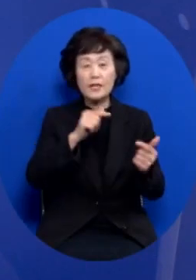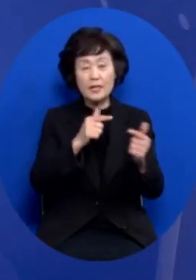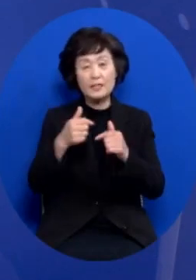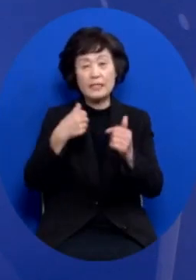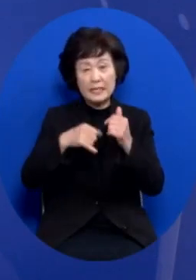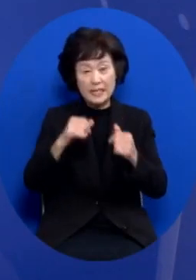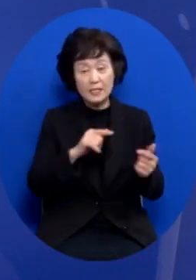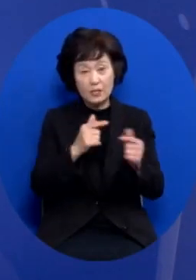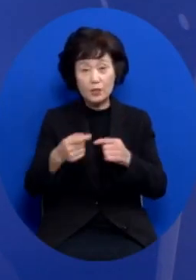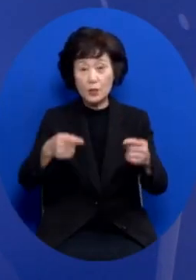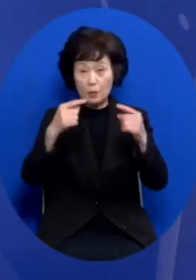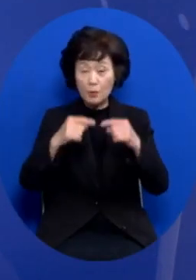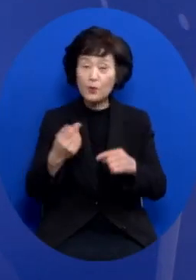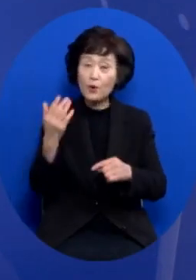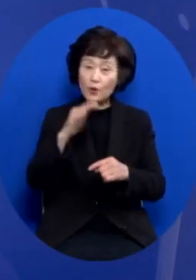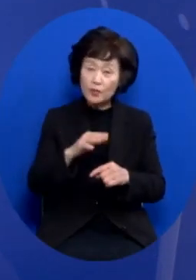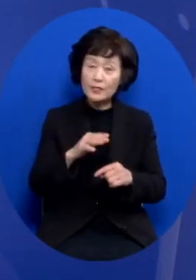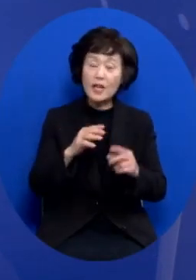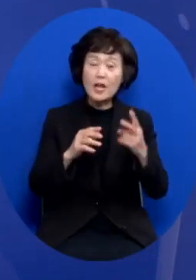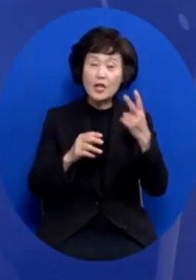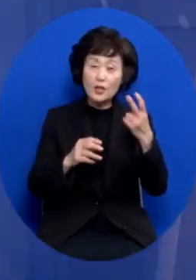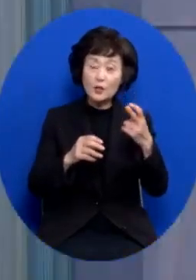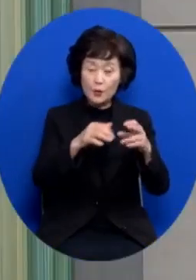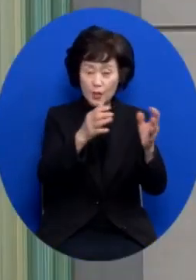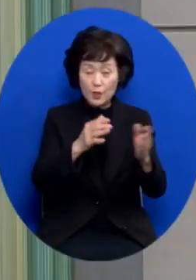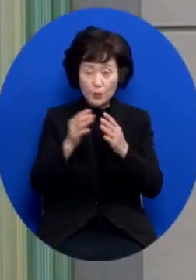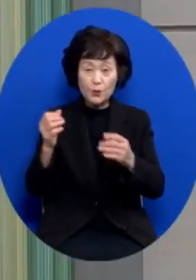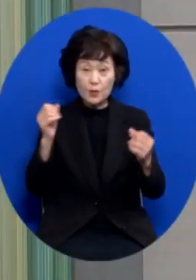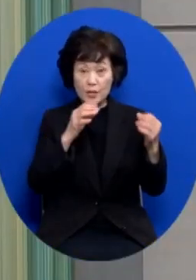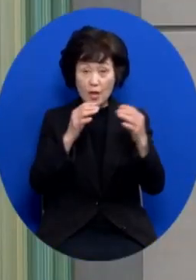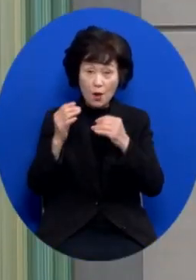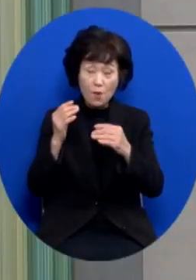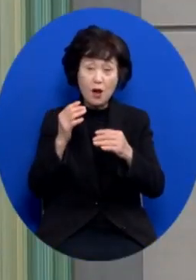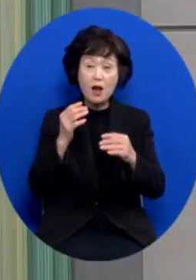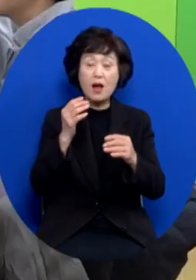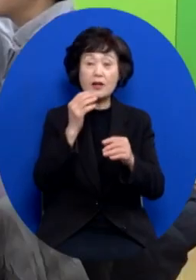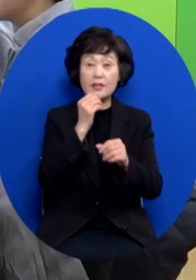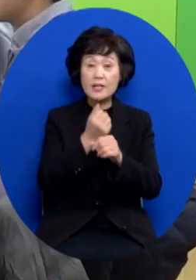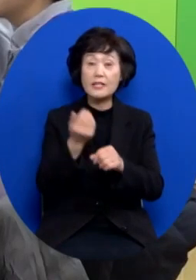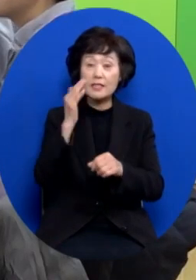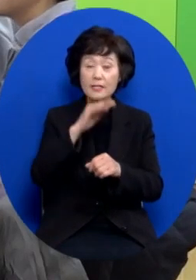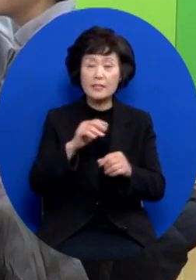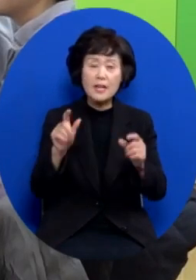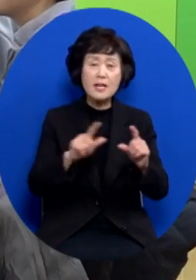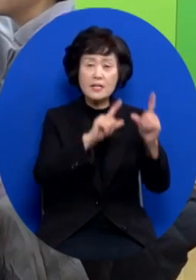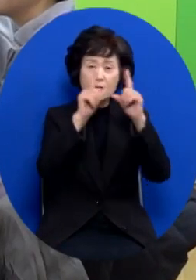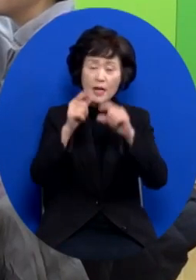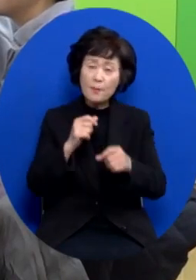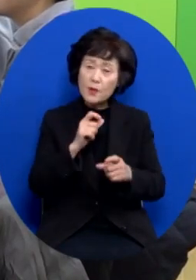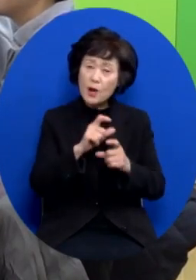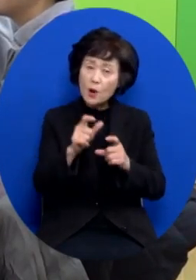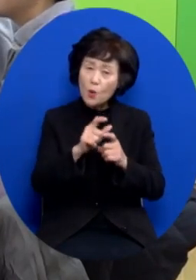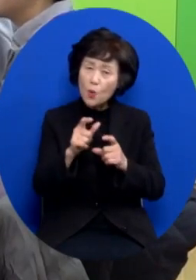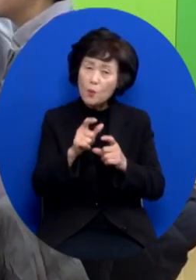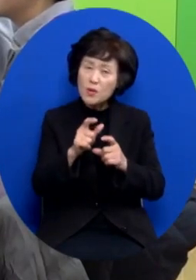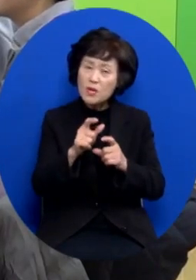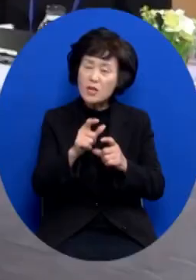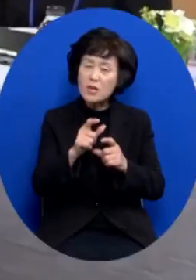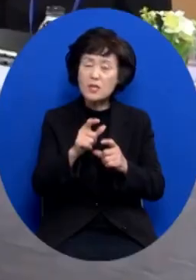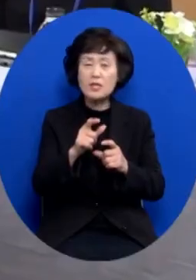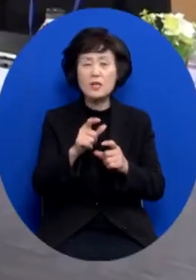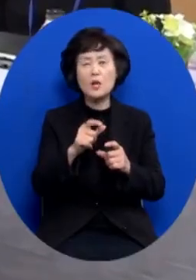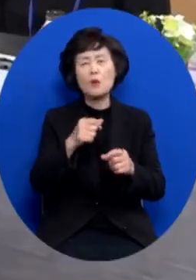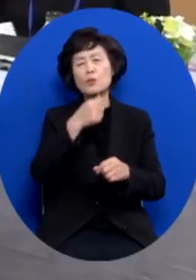주로 나눠서 소그룹으로 나눴습니다 청년들은 교회가 청년들의 삶과 고민을 들여다보는 진심이 부족하다 이런 생각을